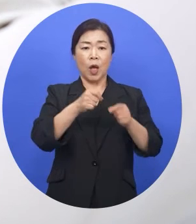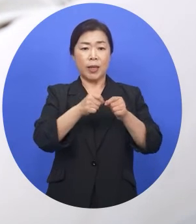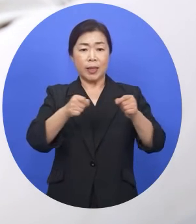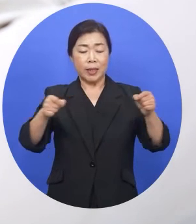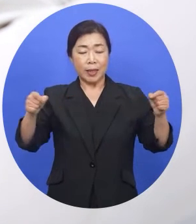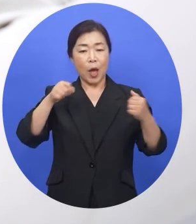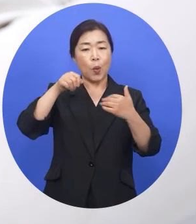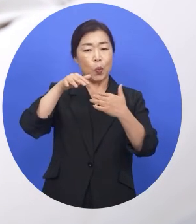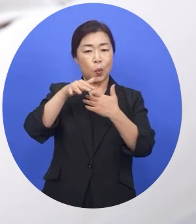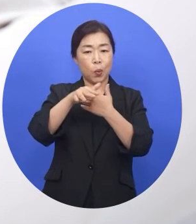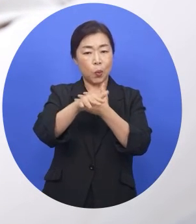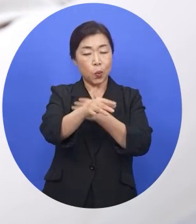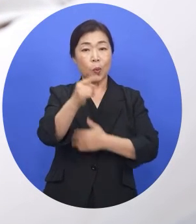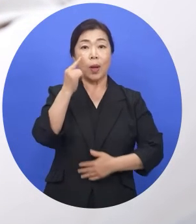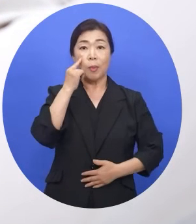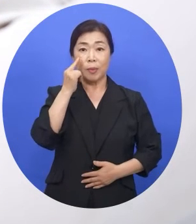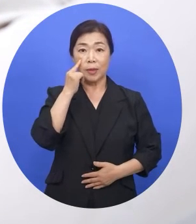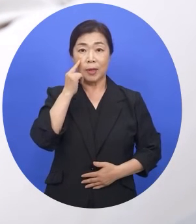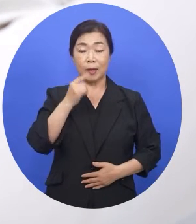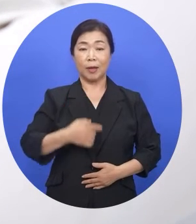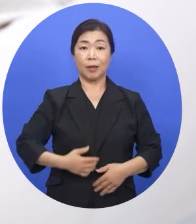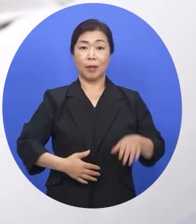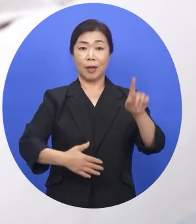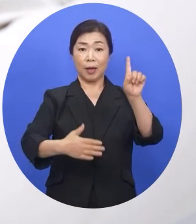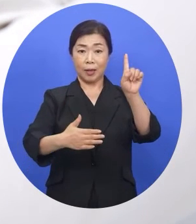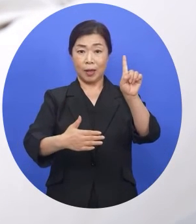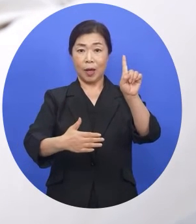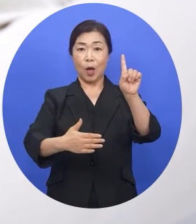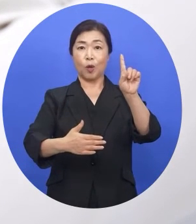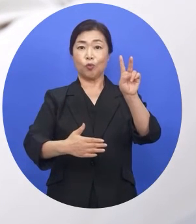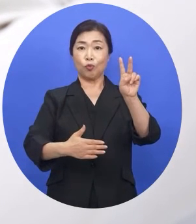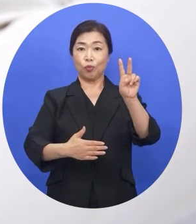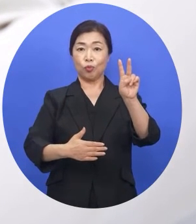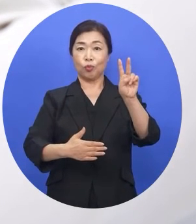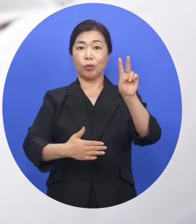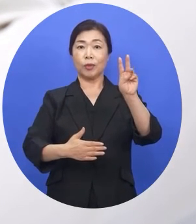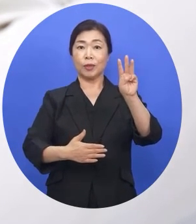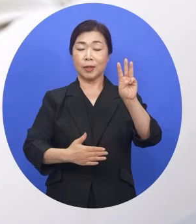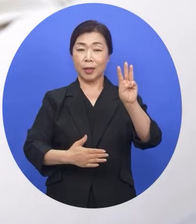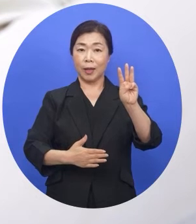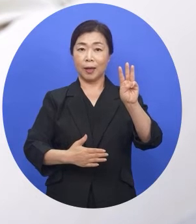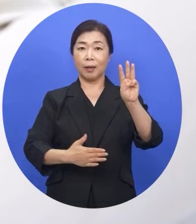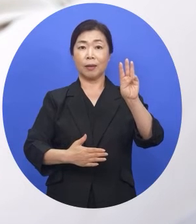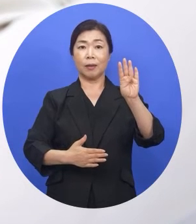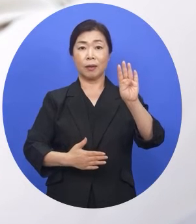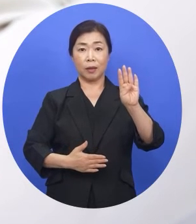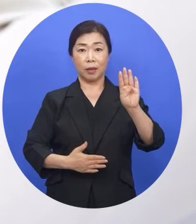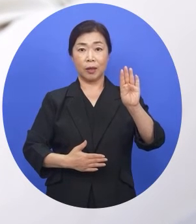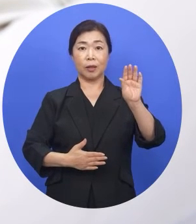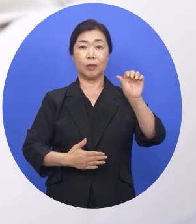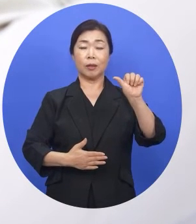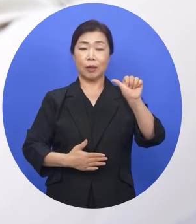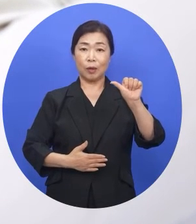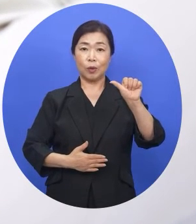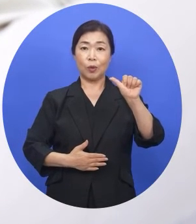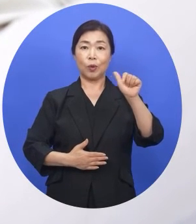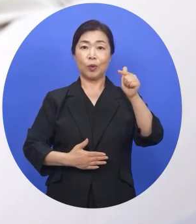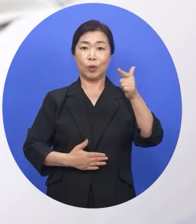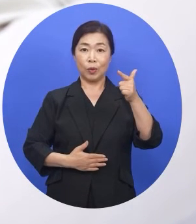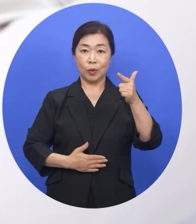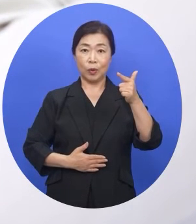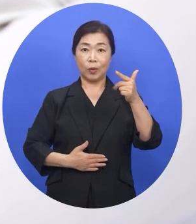길게 숨을 내쉽니다. 하나, 둘, 셋, 넷,